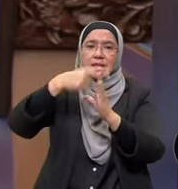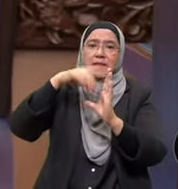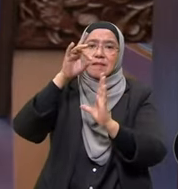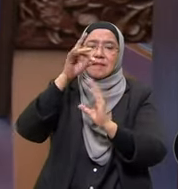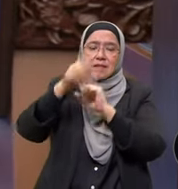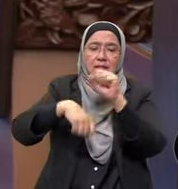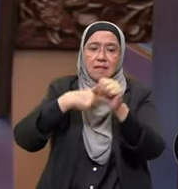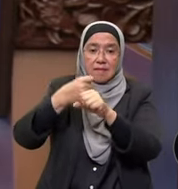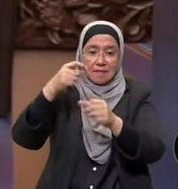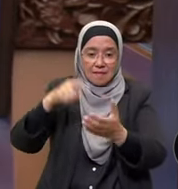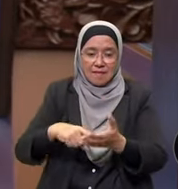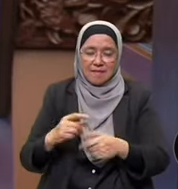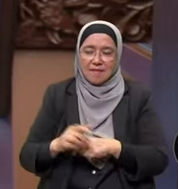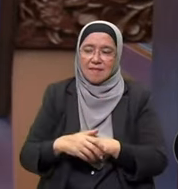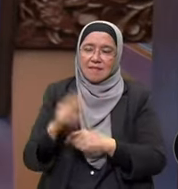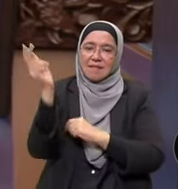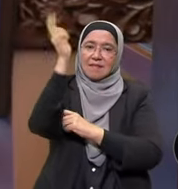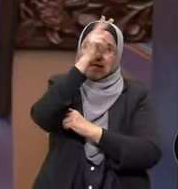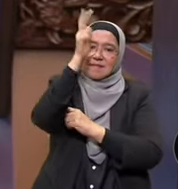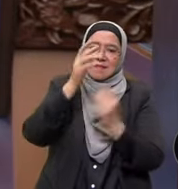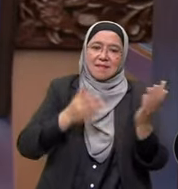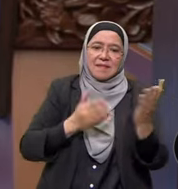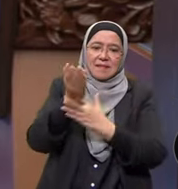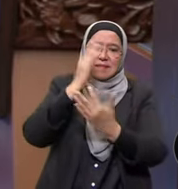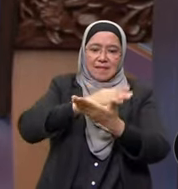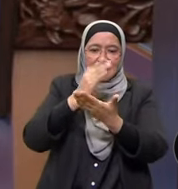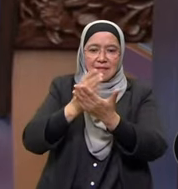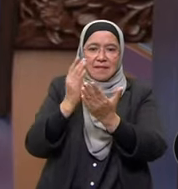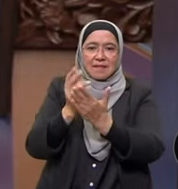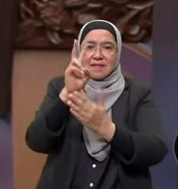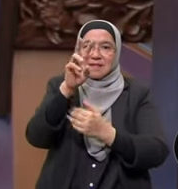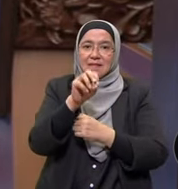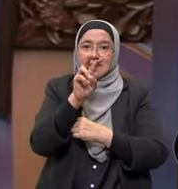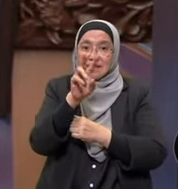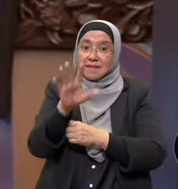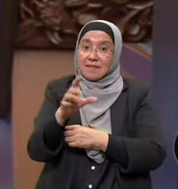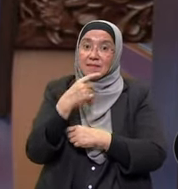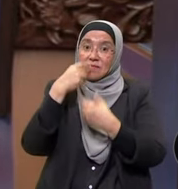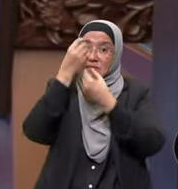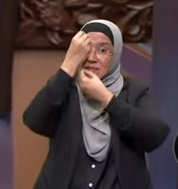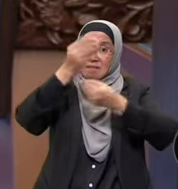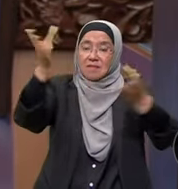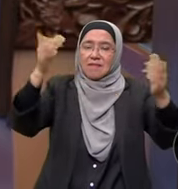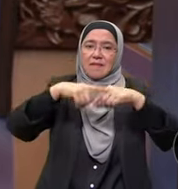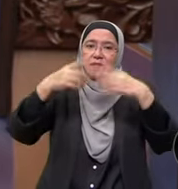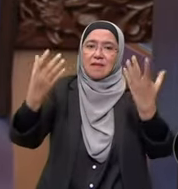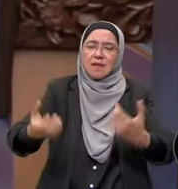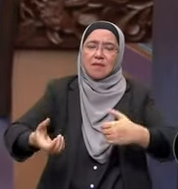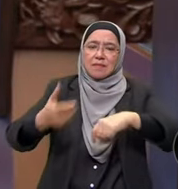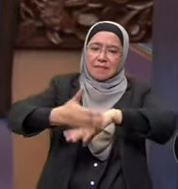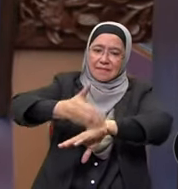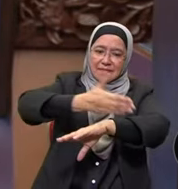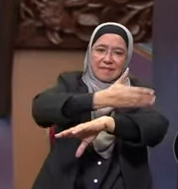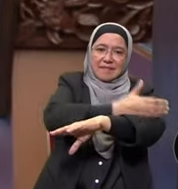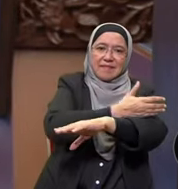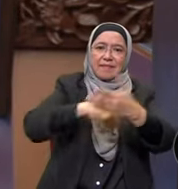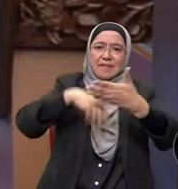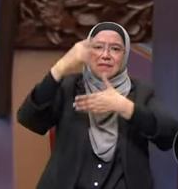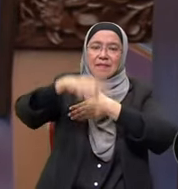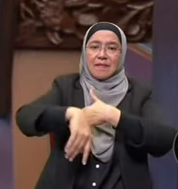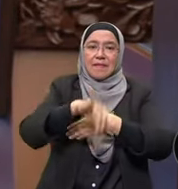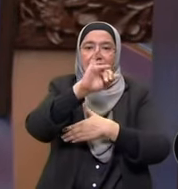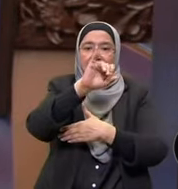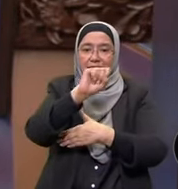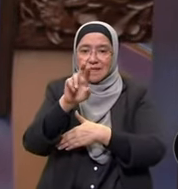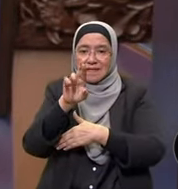kerajaan dalam belanjawan 2020 Li telah mengumumkan untuk menambah baik program airaraan dengan menaikkan insentif